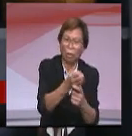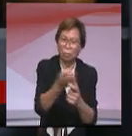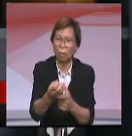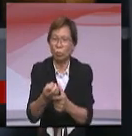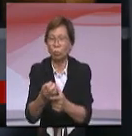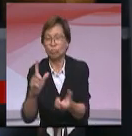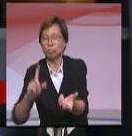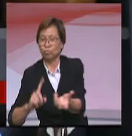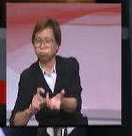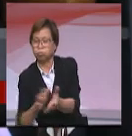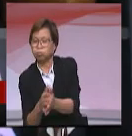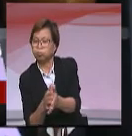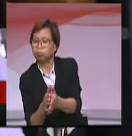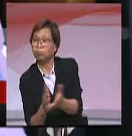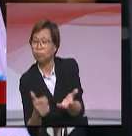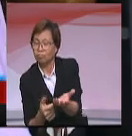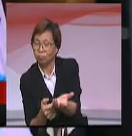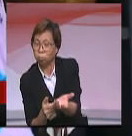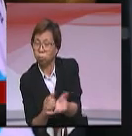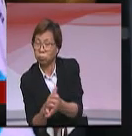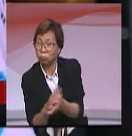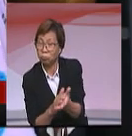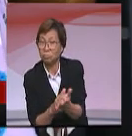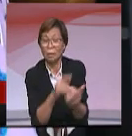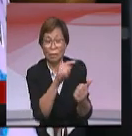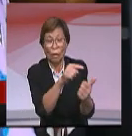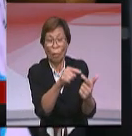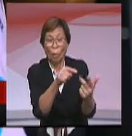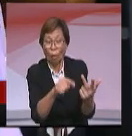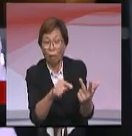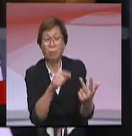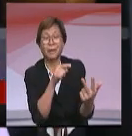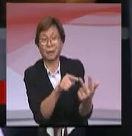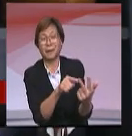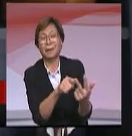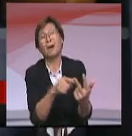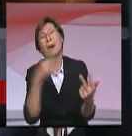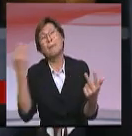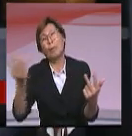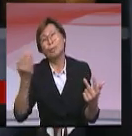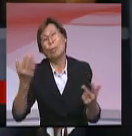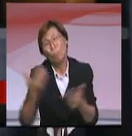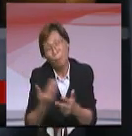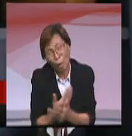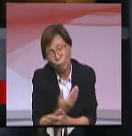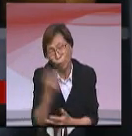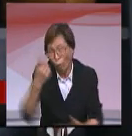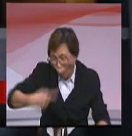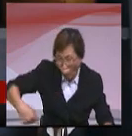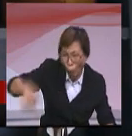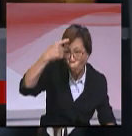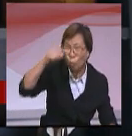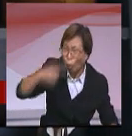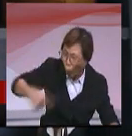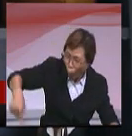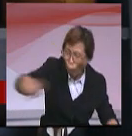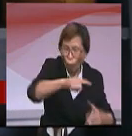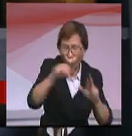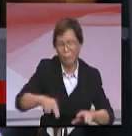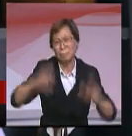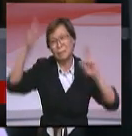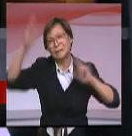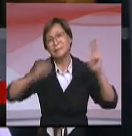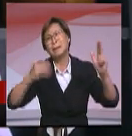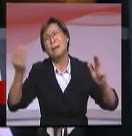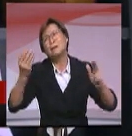atau sanitizer dan sebagainya merupakan sepatutnya menjadi amalan norma baru kepada setiap rakyat di negara kita.